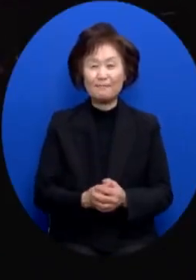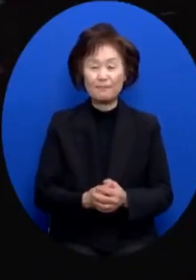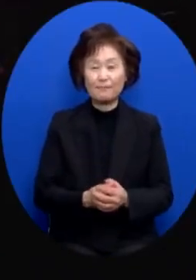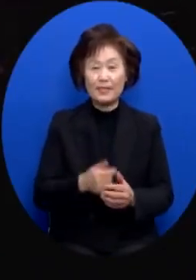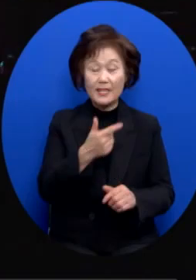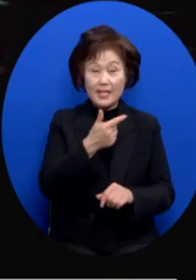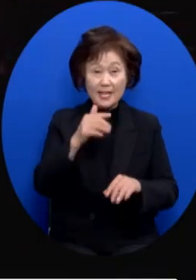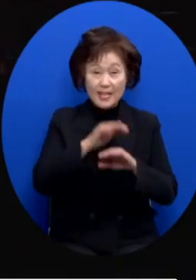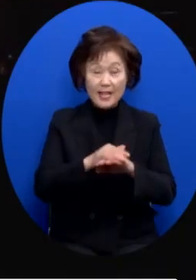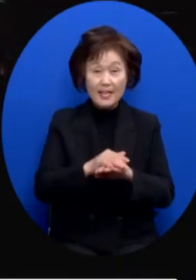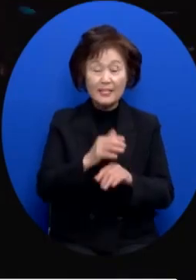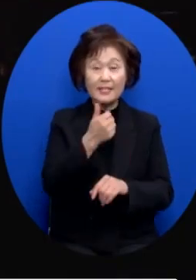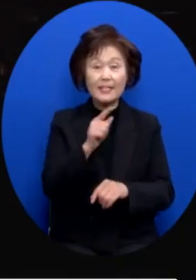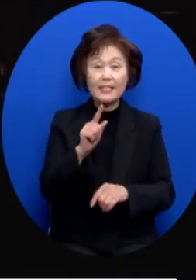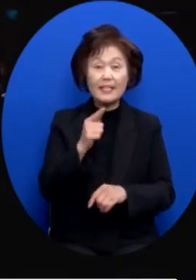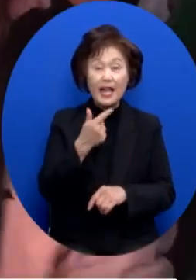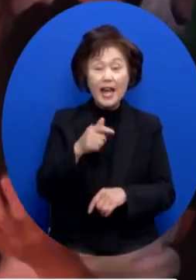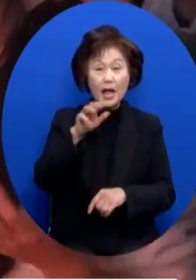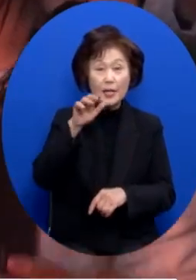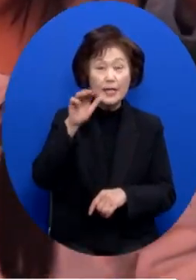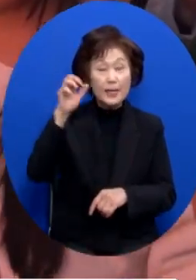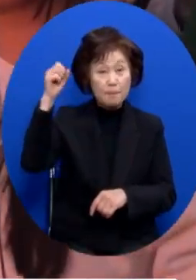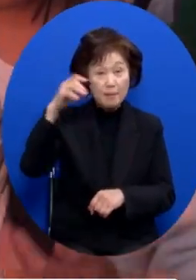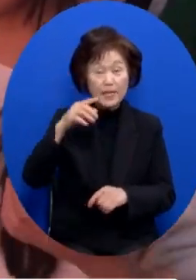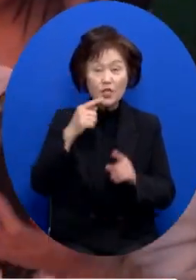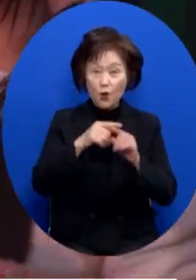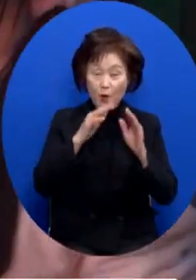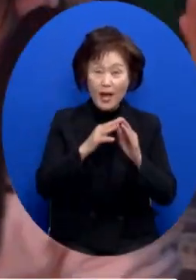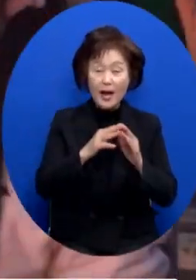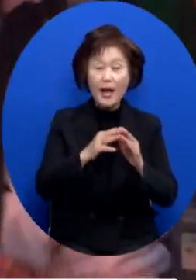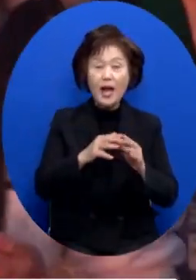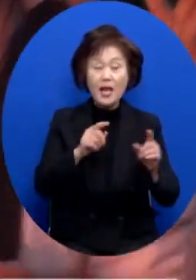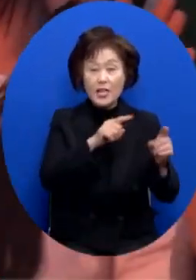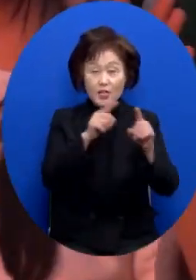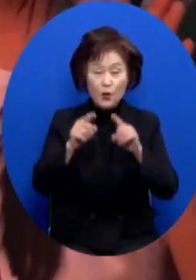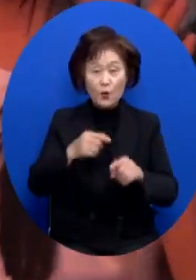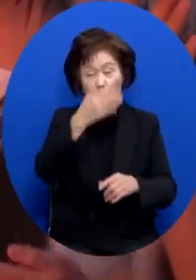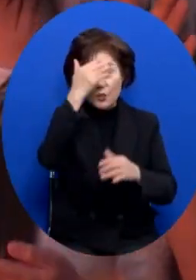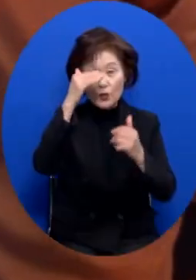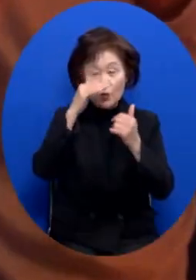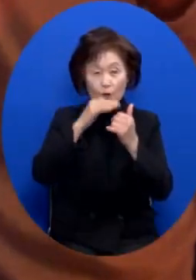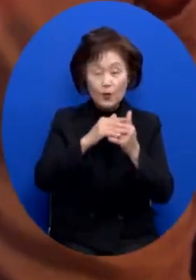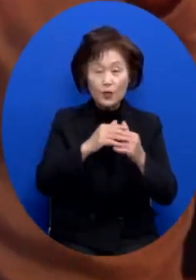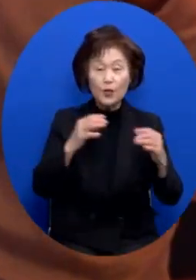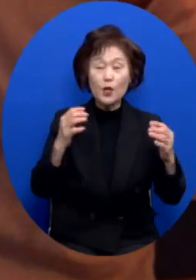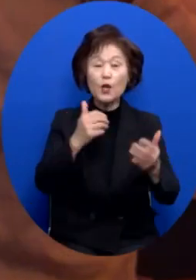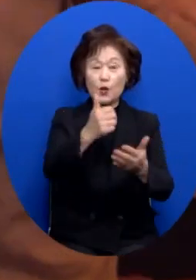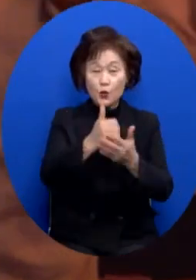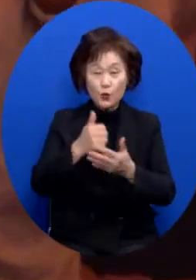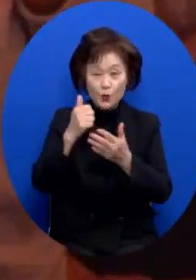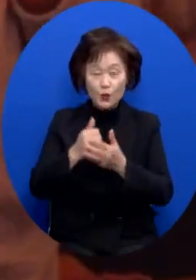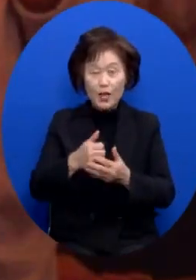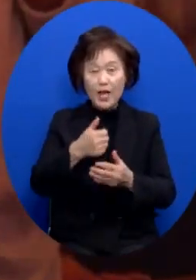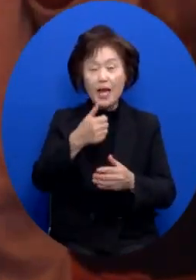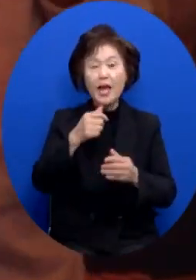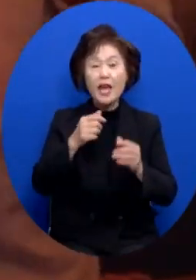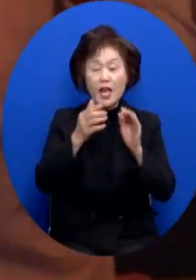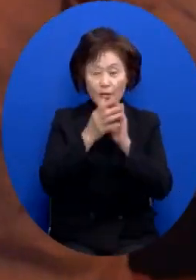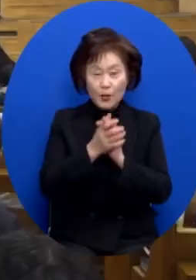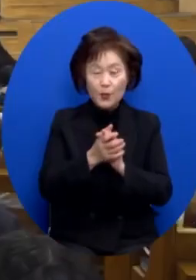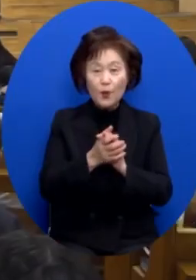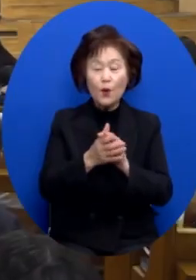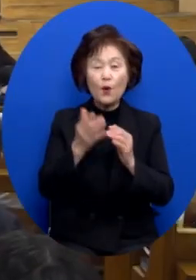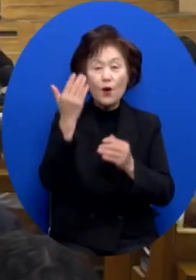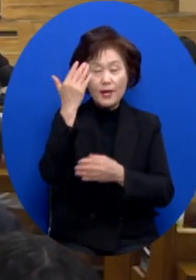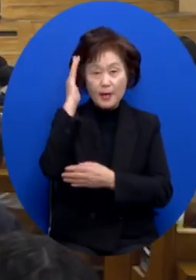대전 한빛교회가 전국의 다음 세대를 초청해 2024 청소년 기도 캠프를 개최했습니다. 기도 컨퍼런스와